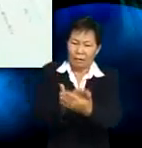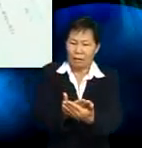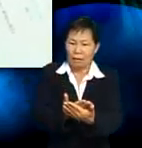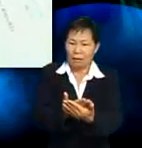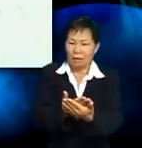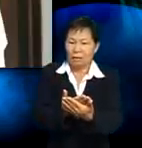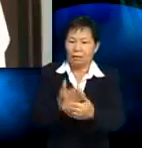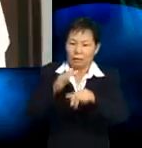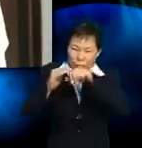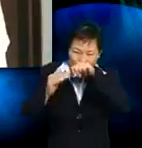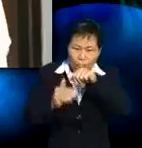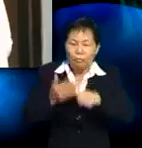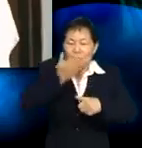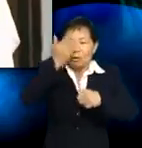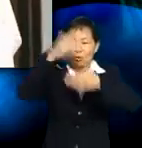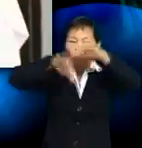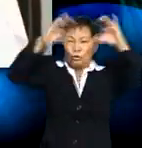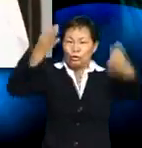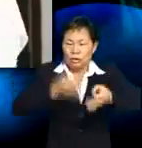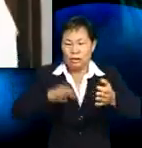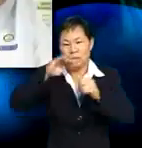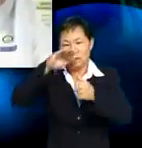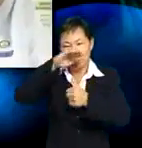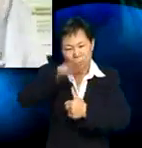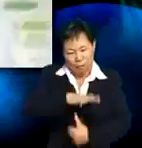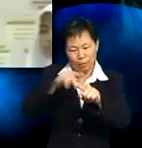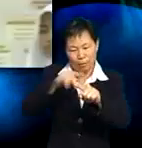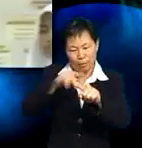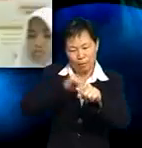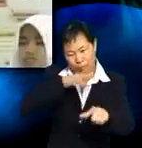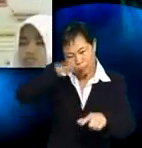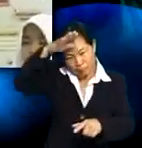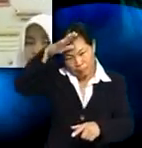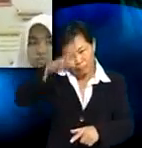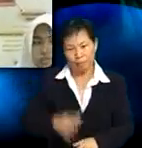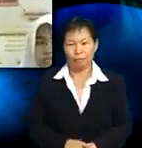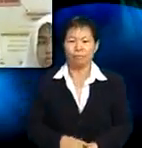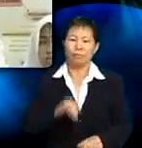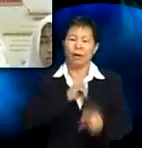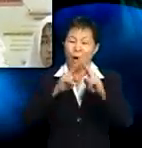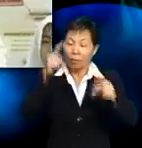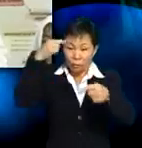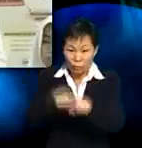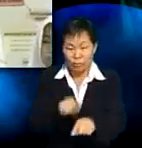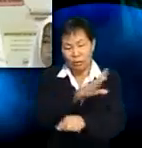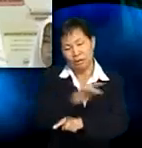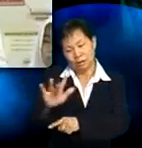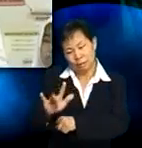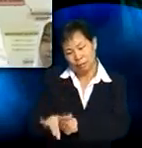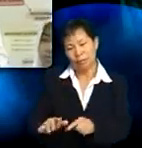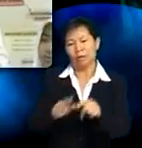mencium bau surga jika kita mendengarkan kepada mereka beneran siapapun setuju dan rasa